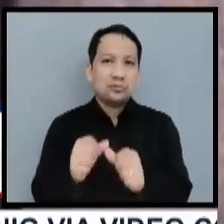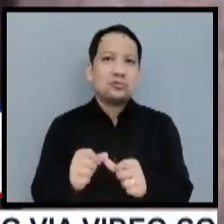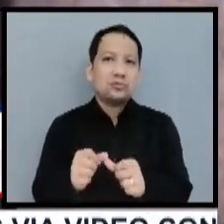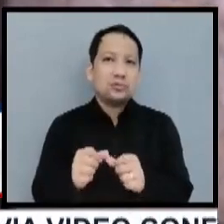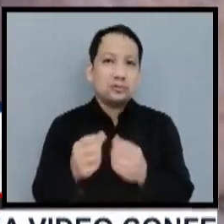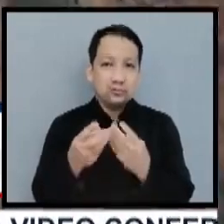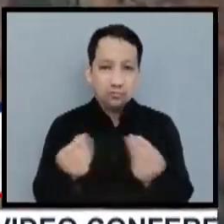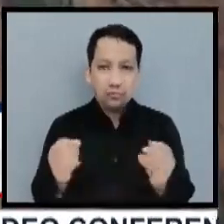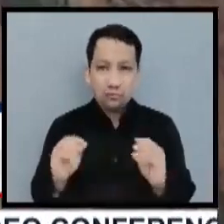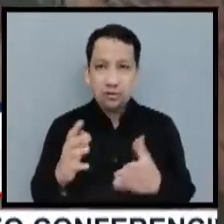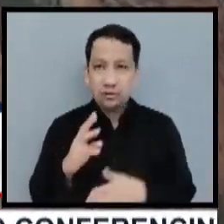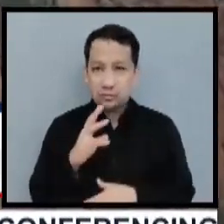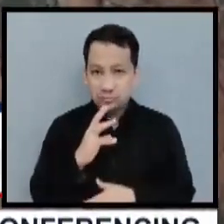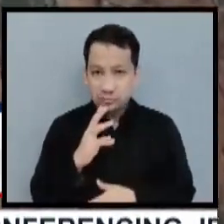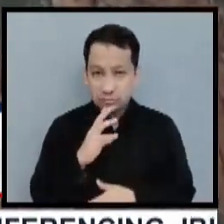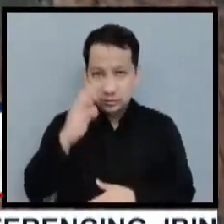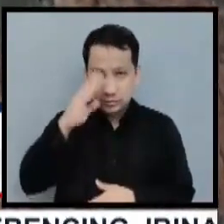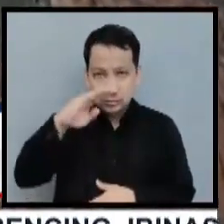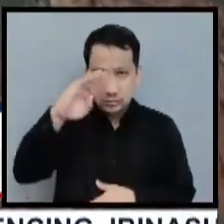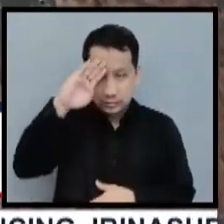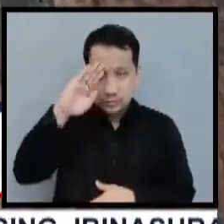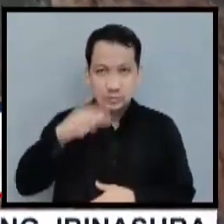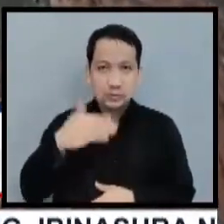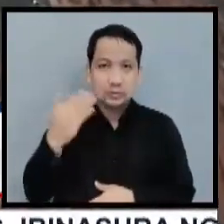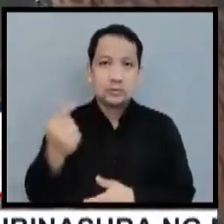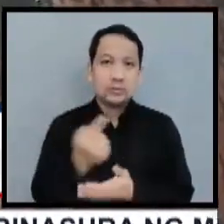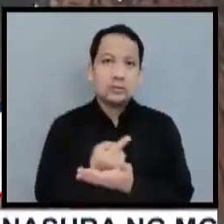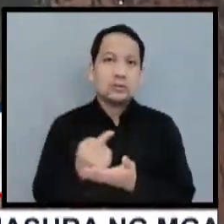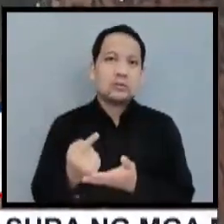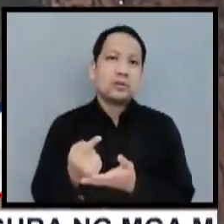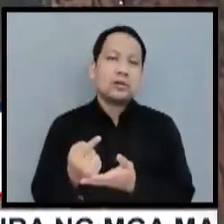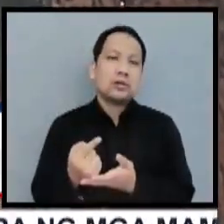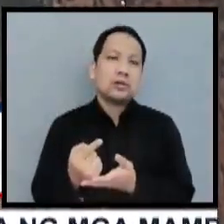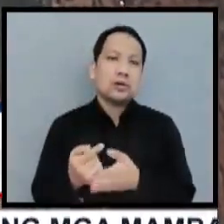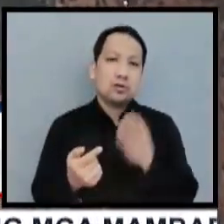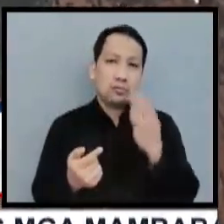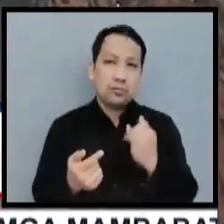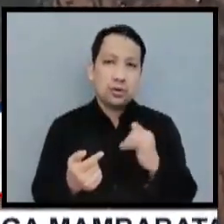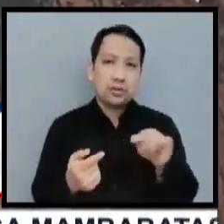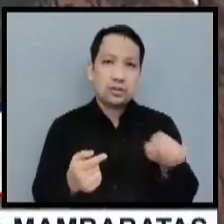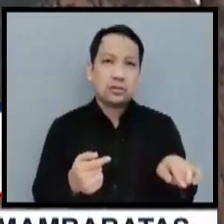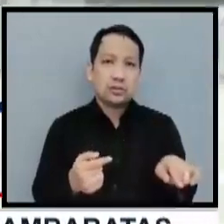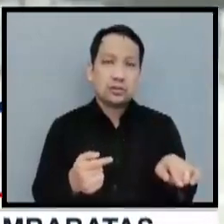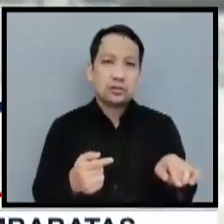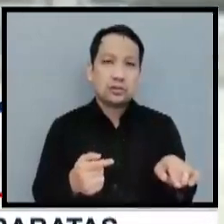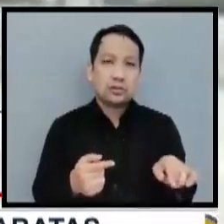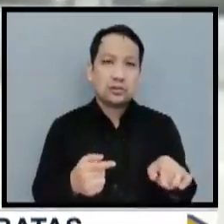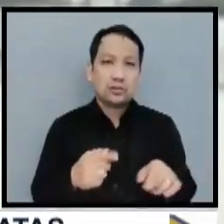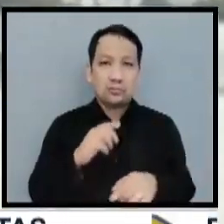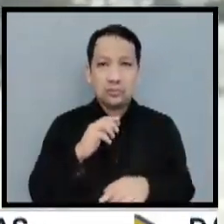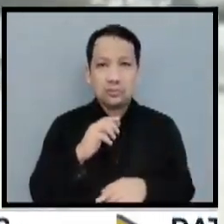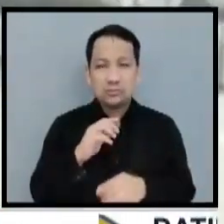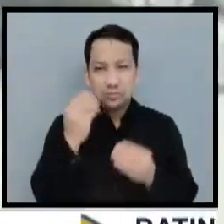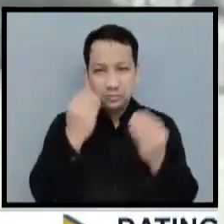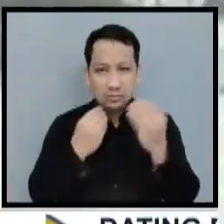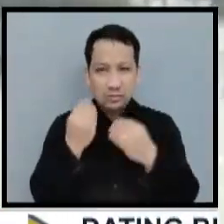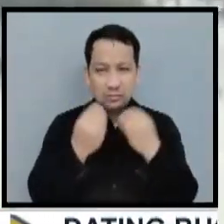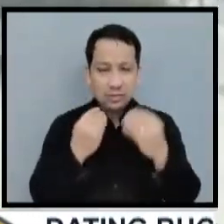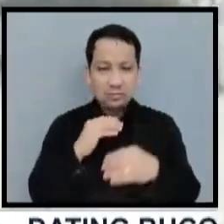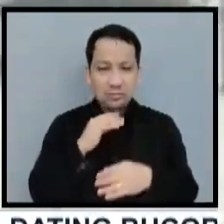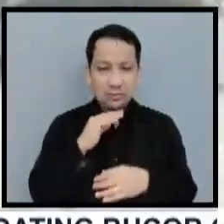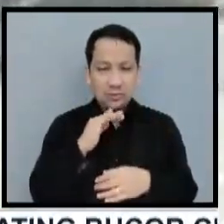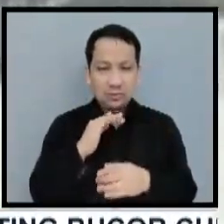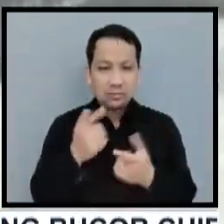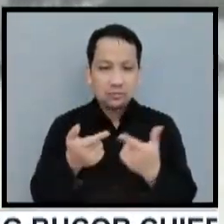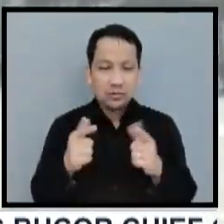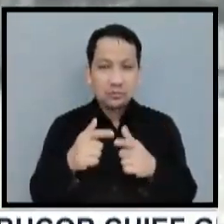sa Cavite hanggang sa susunod na linggo. Apektado pa rin kasi ng turbidity o malabong tubig mula sa Laguna Lake